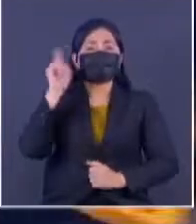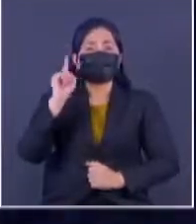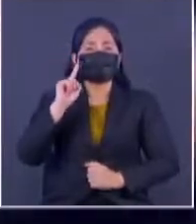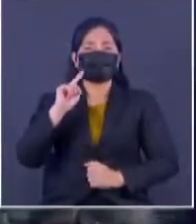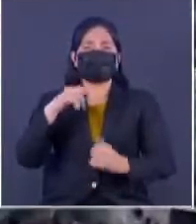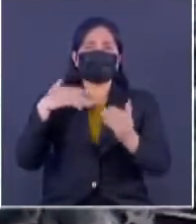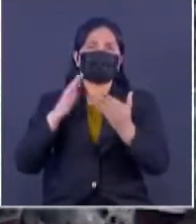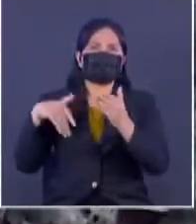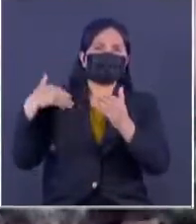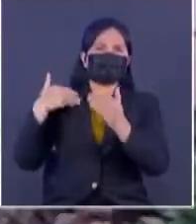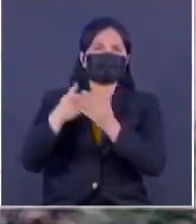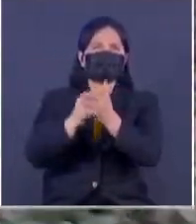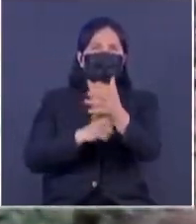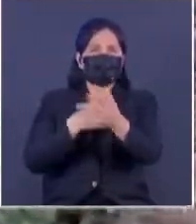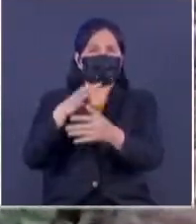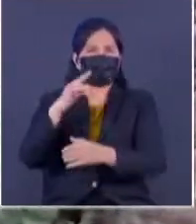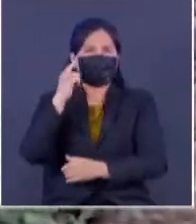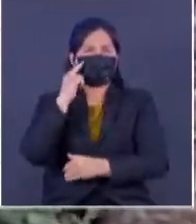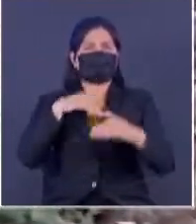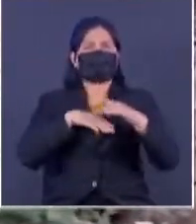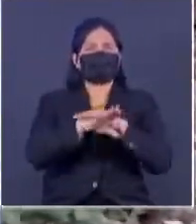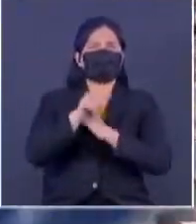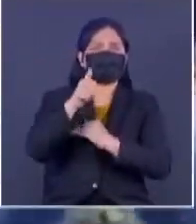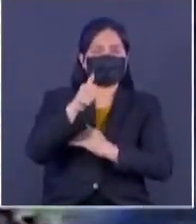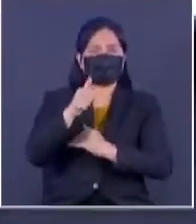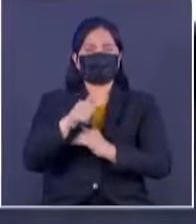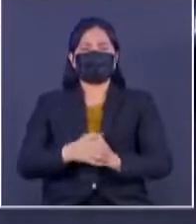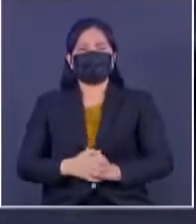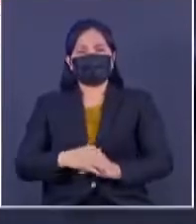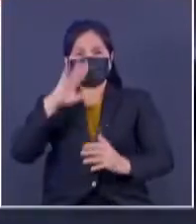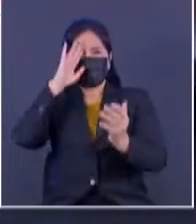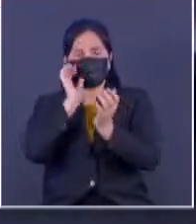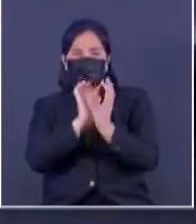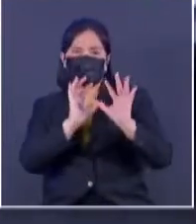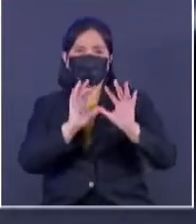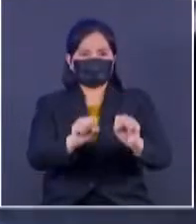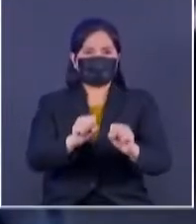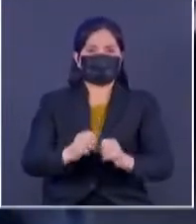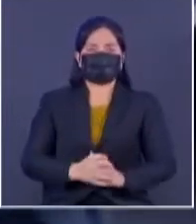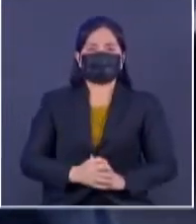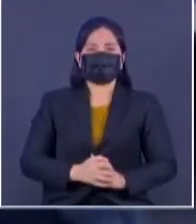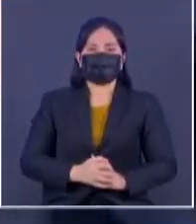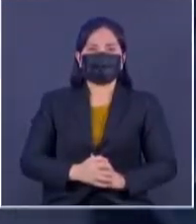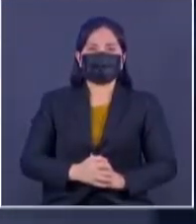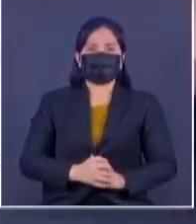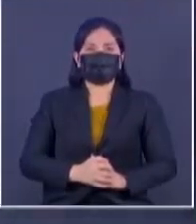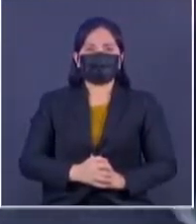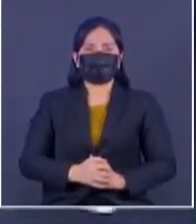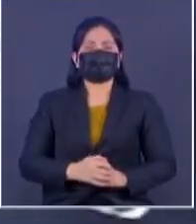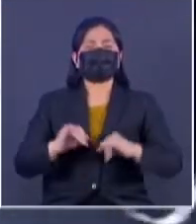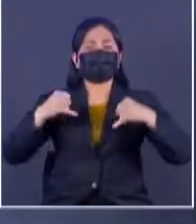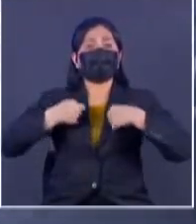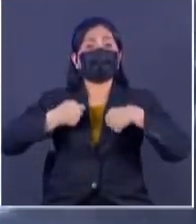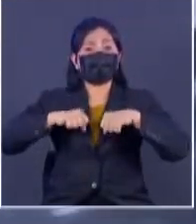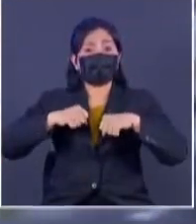ผ่านมาหลายเดือนแล้ว ใน แต่สุดท้ายก็ไม่พ้นนะ มันเรียกว่ารูปคมเจ้าหน้าที่นะครับเพราะว่าไปขโมยรถของ10ตำรวจตรีสรวิทย์หนูหน